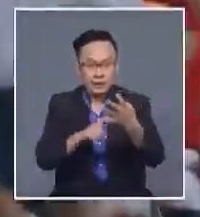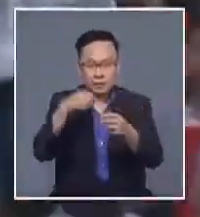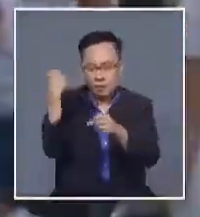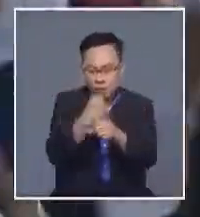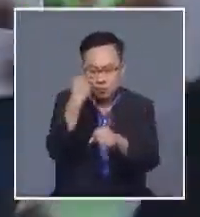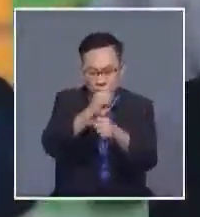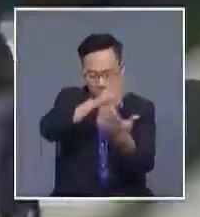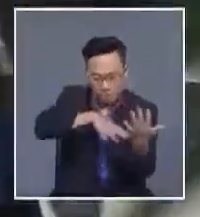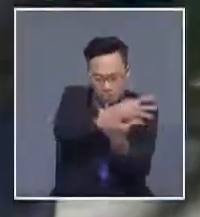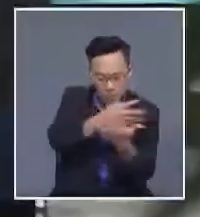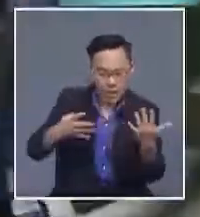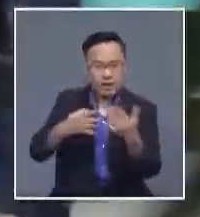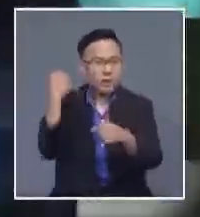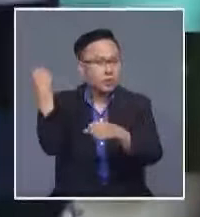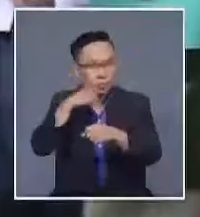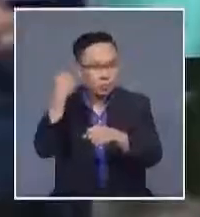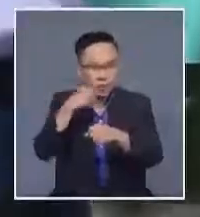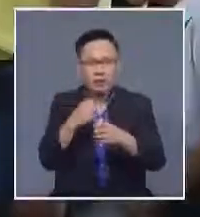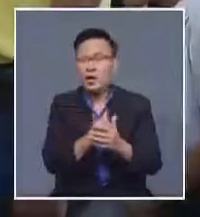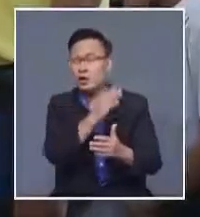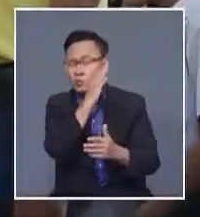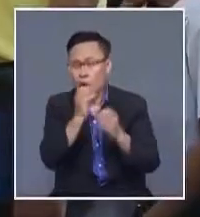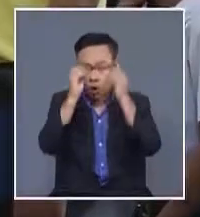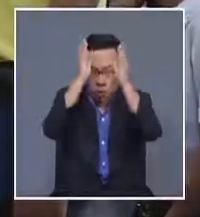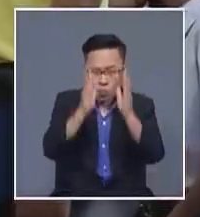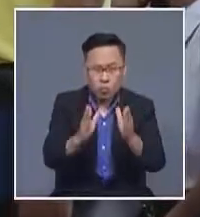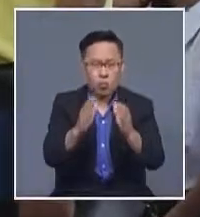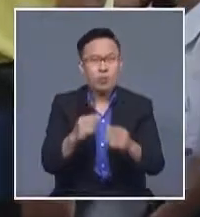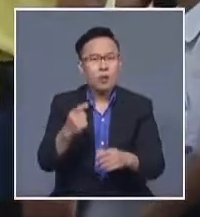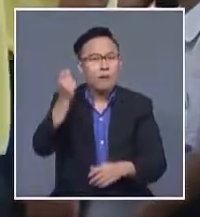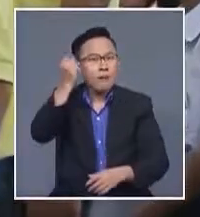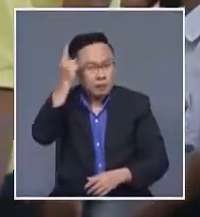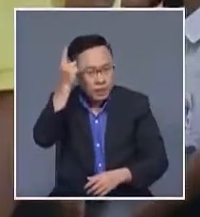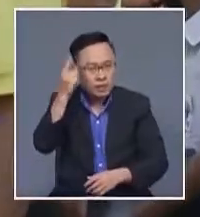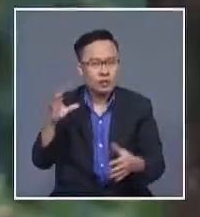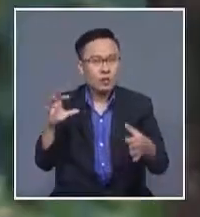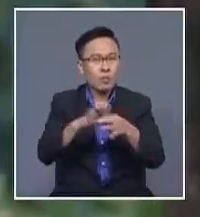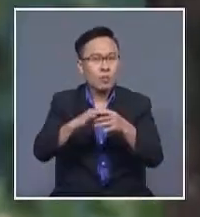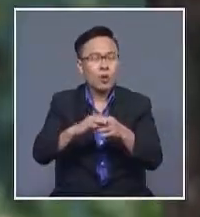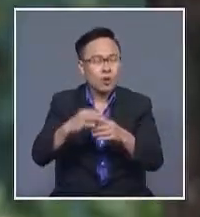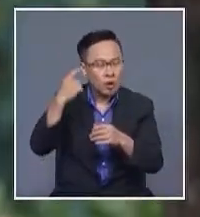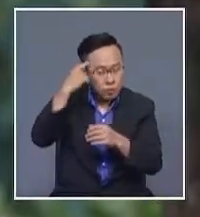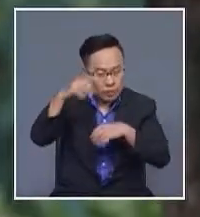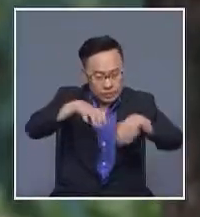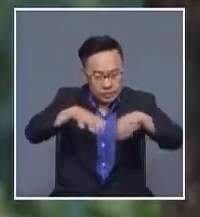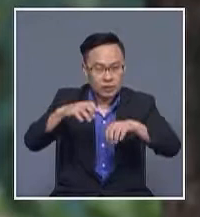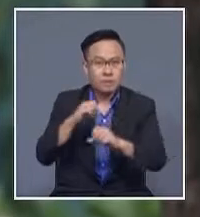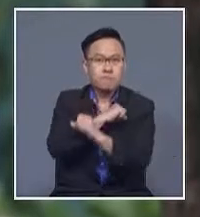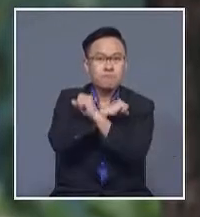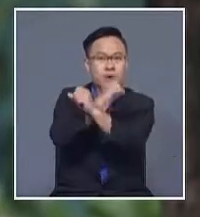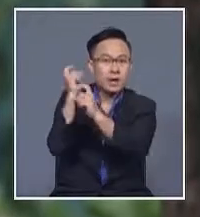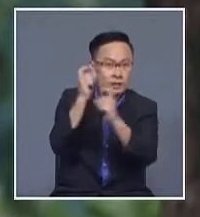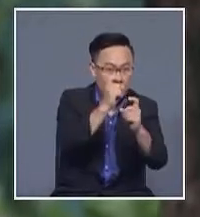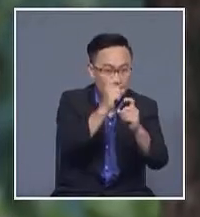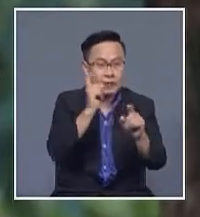ครับเรามุ่งหวังว่าถ้าครูอาจารย์นั้นมีองค์ความรู้เรื่องความปลอดภัยก็จะไปถ่ายทอดให้นักเรียนได้ตระหนักถึง